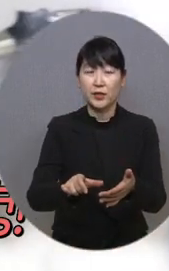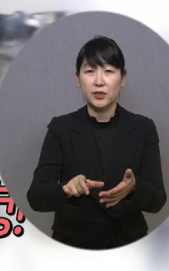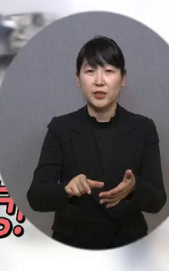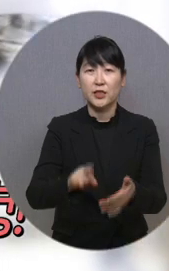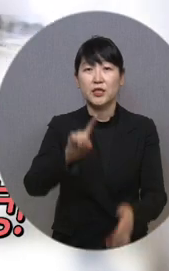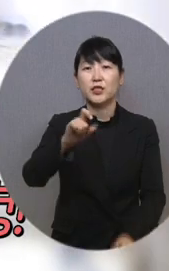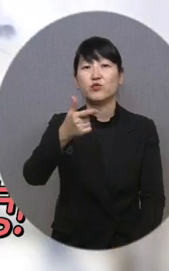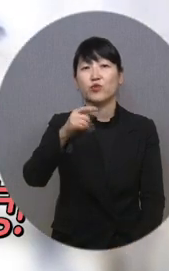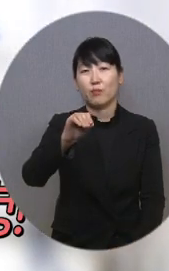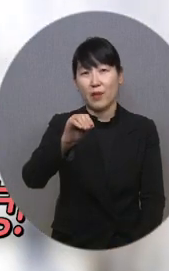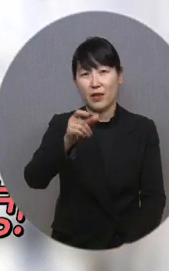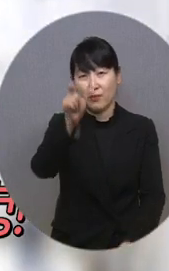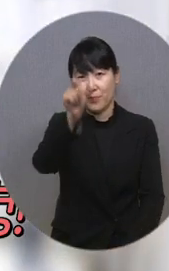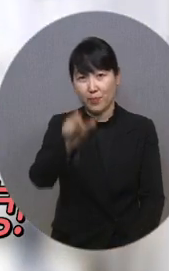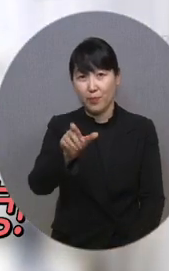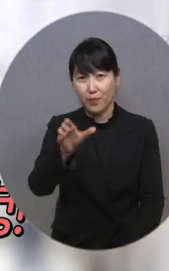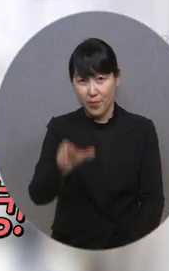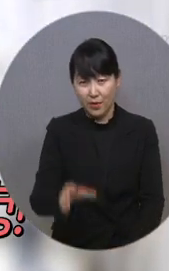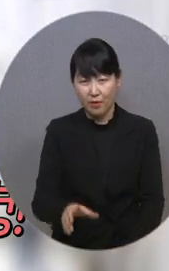된다고 합니다.